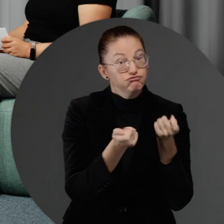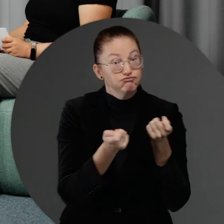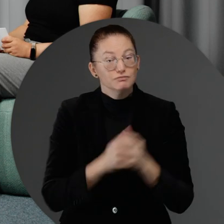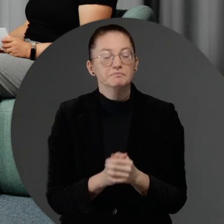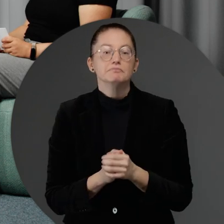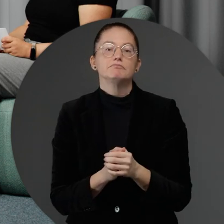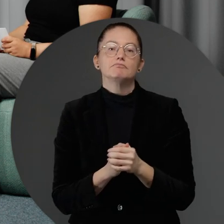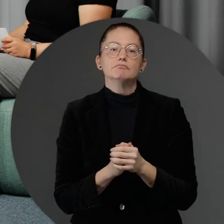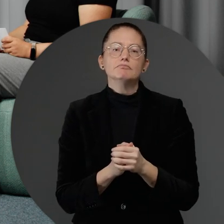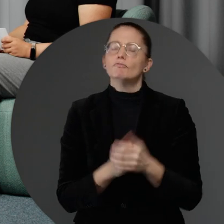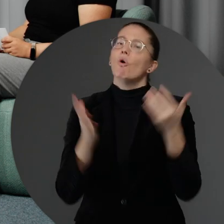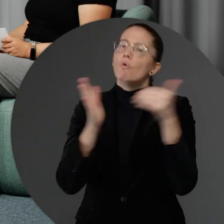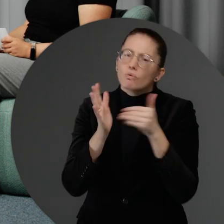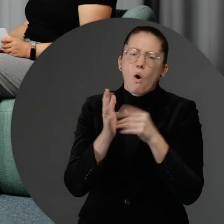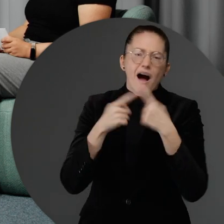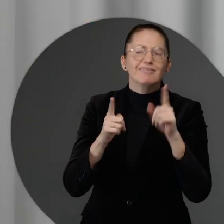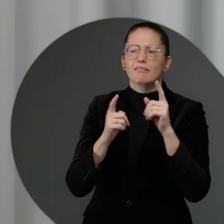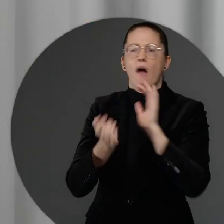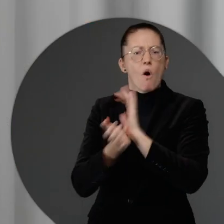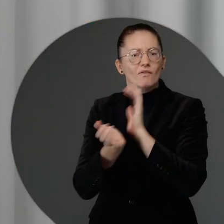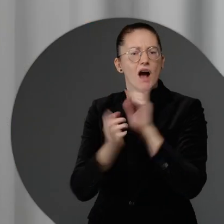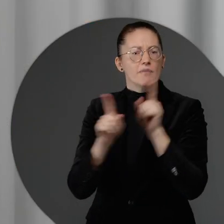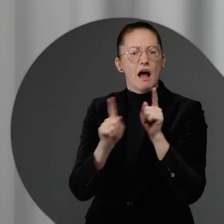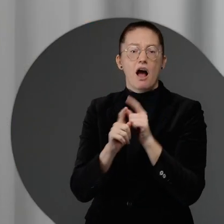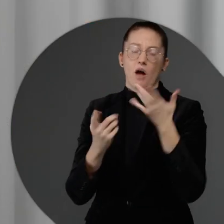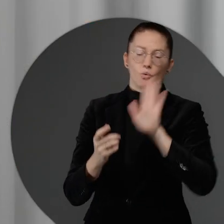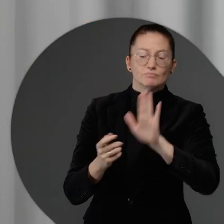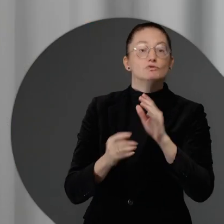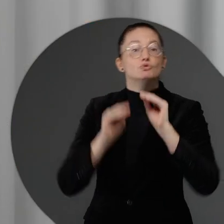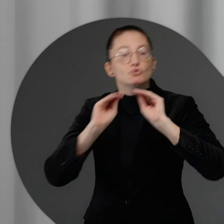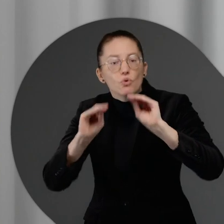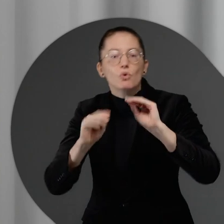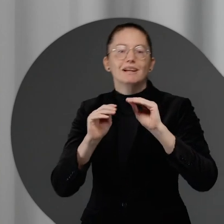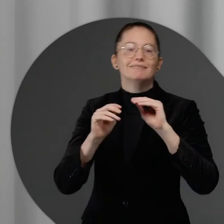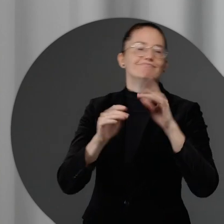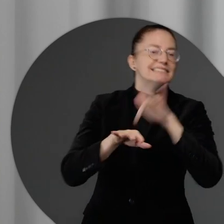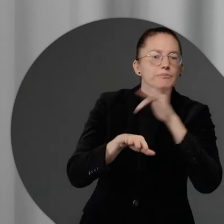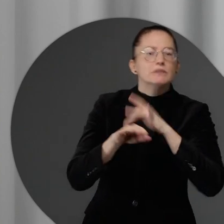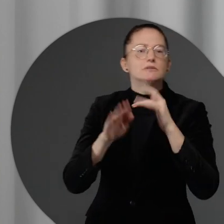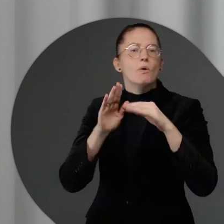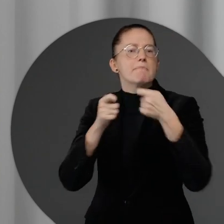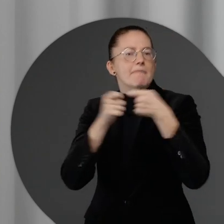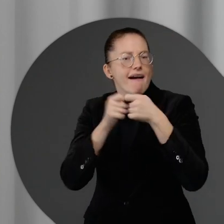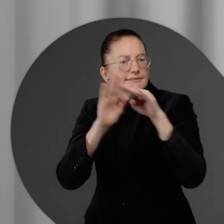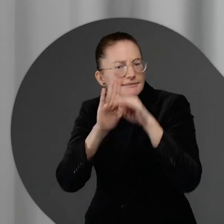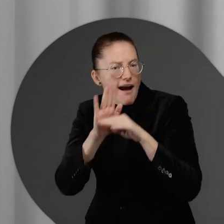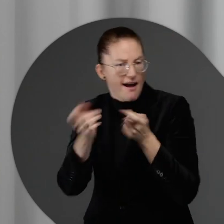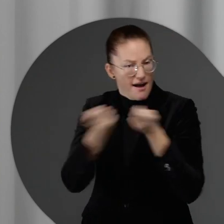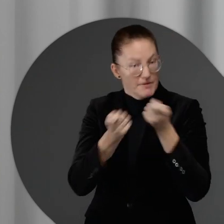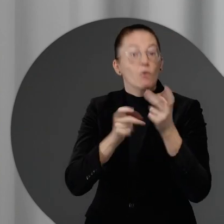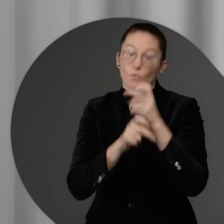Sensibilisierungsprogramme, also diese zu koordinieren für ganz Österreich. Wir haben sonst noch die Aufgabe in der Monitoringstelle, Schulungen